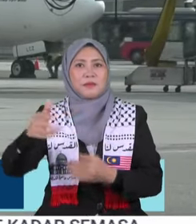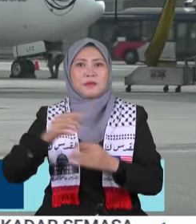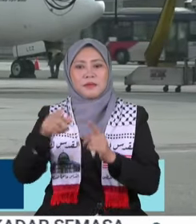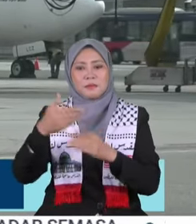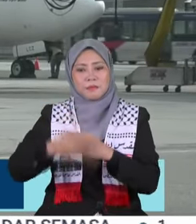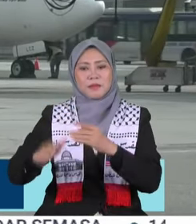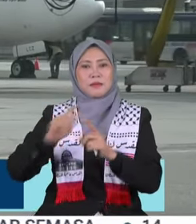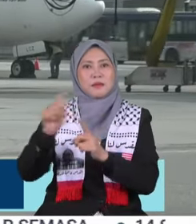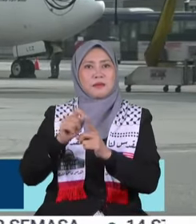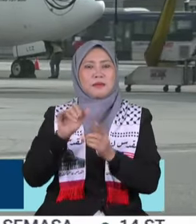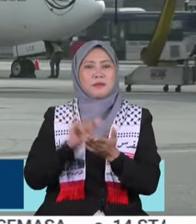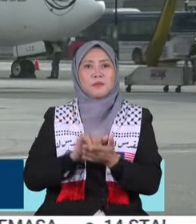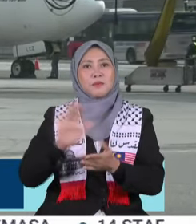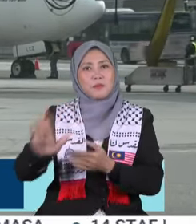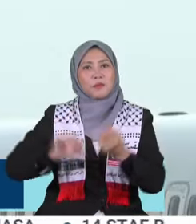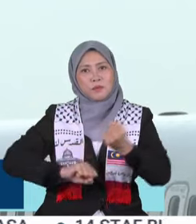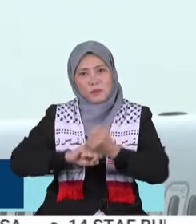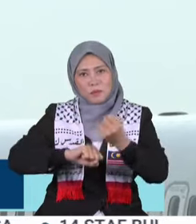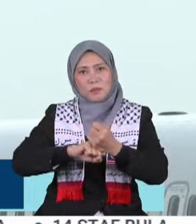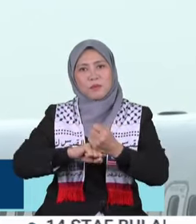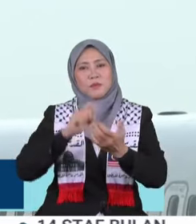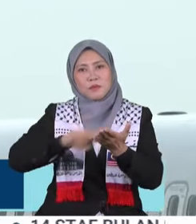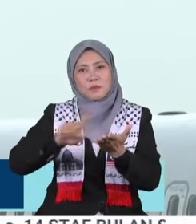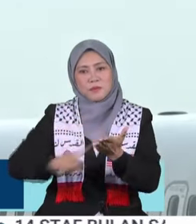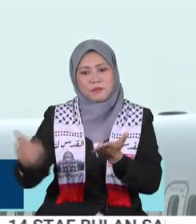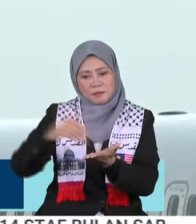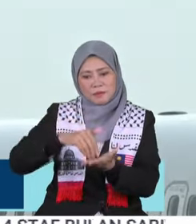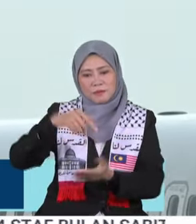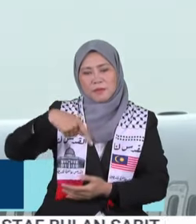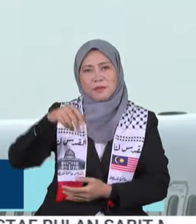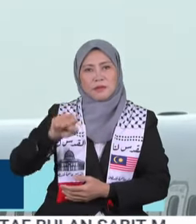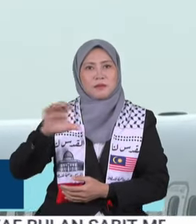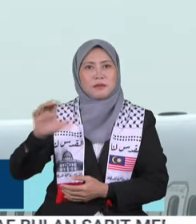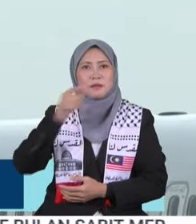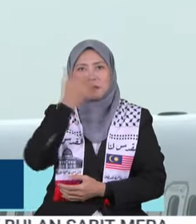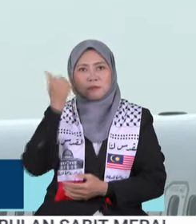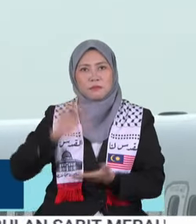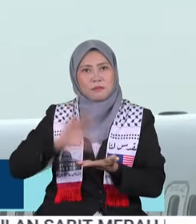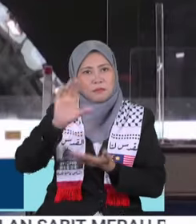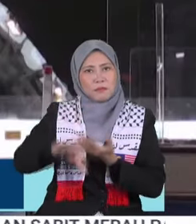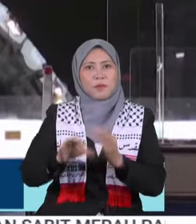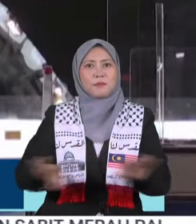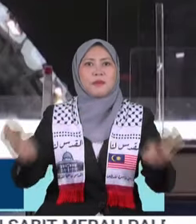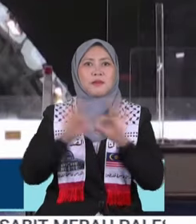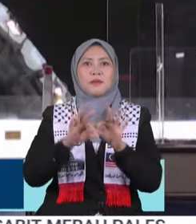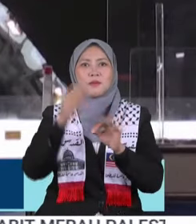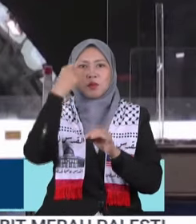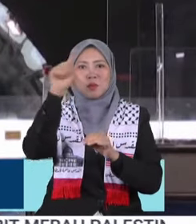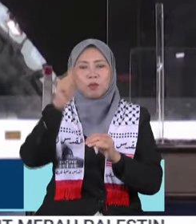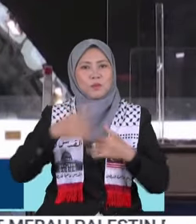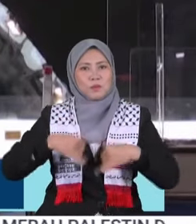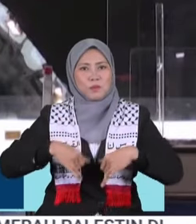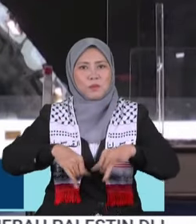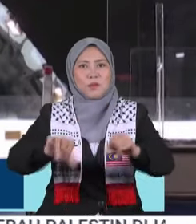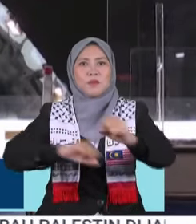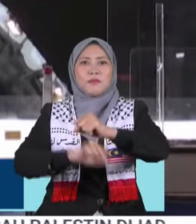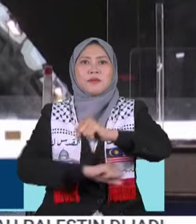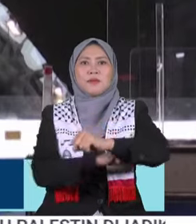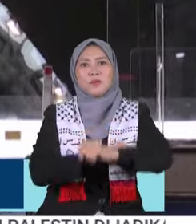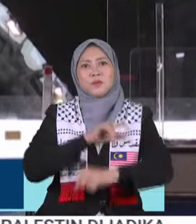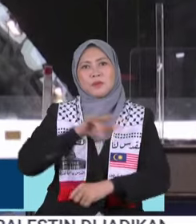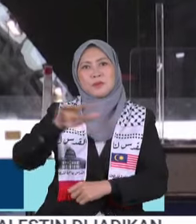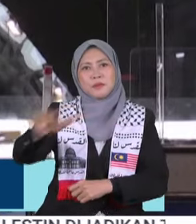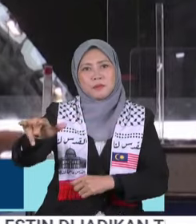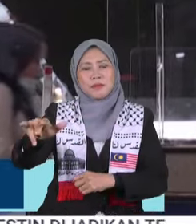selepas tarikh tersebut. Beliau turut menyokong langkah semakan semula PSC itu memandangkan ia pelaburan penting dalam pengembangan berterusan